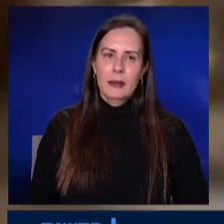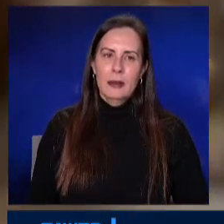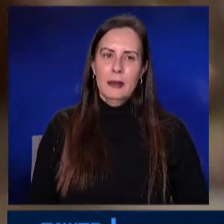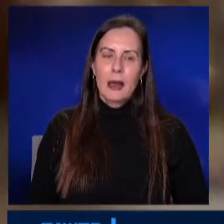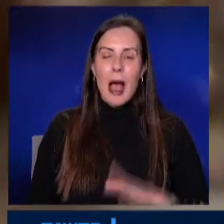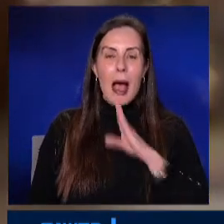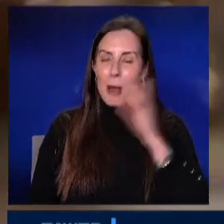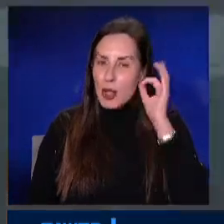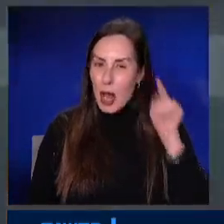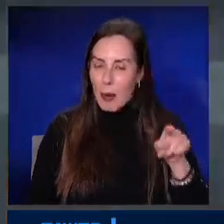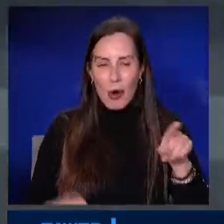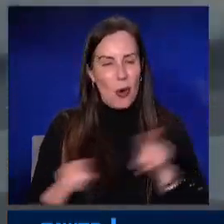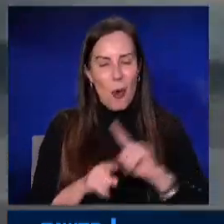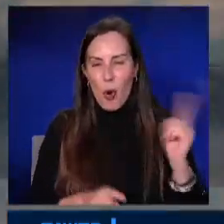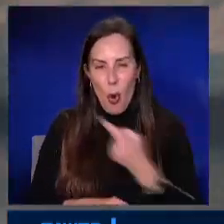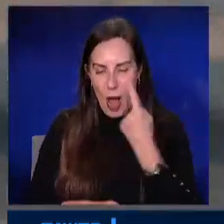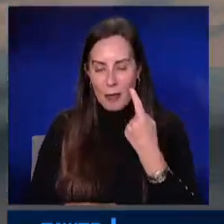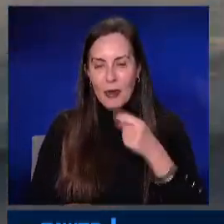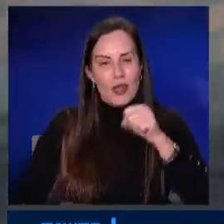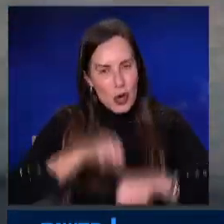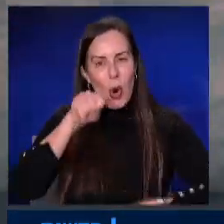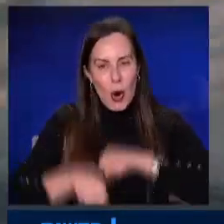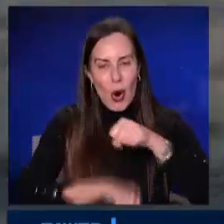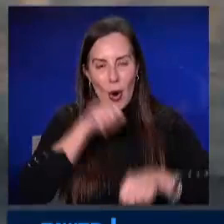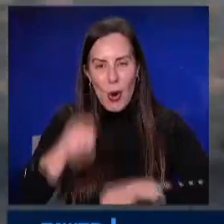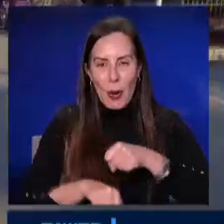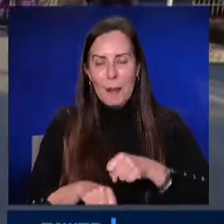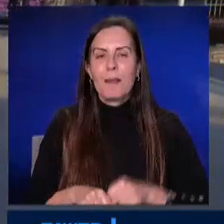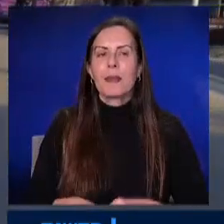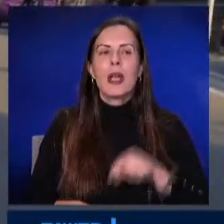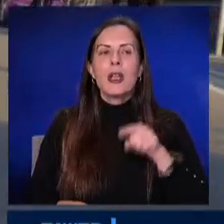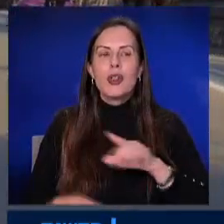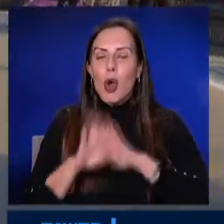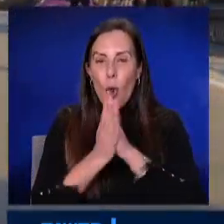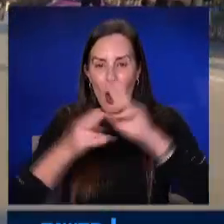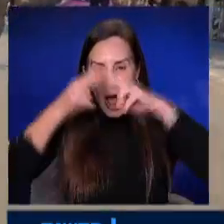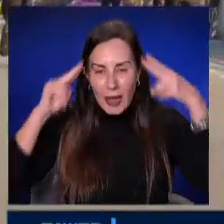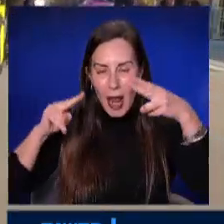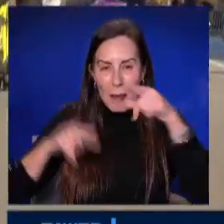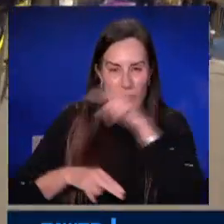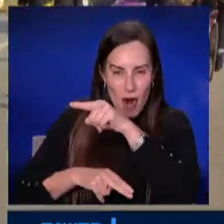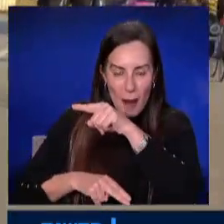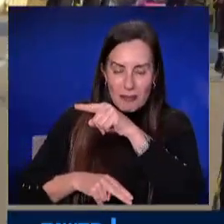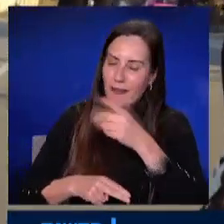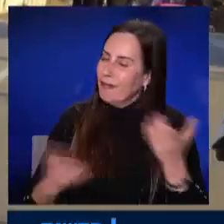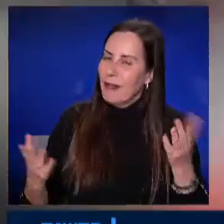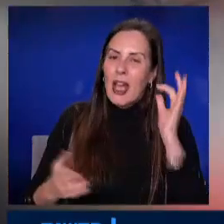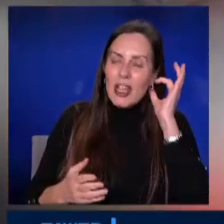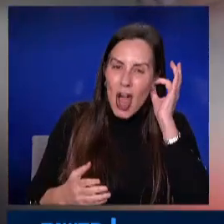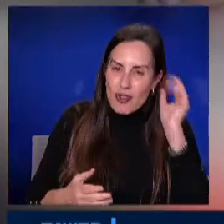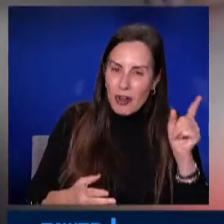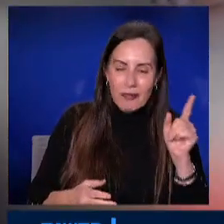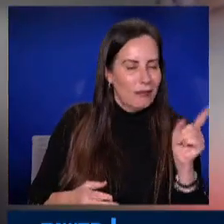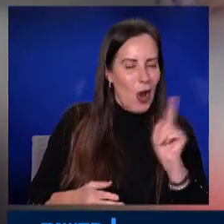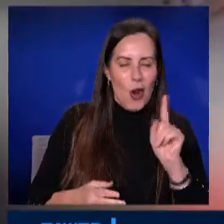הבעיה של רוקשר, כמו של חברותיה שמדוושות כרגע בערי האלפים, היא שכל עוד הטליבן בשלטון, נשות אפגניסטן לא